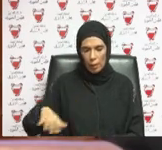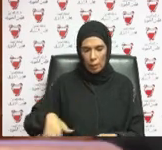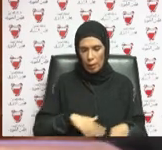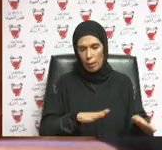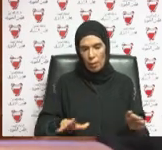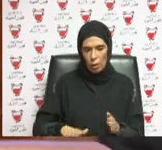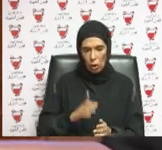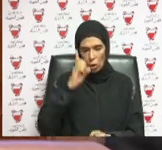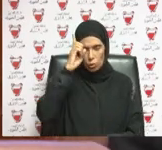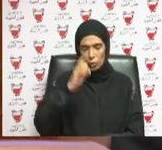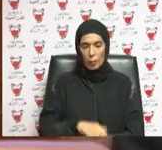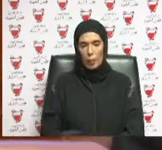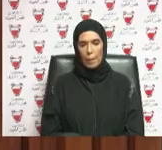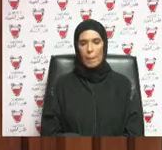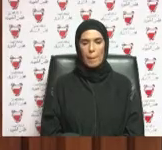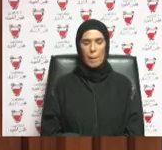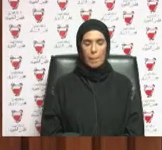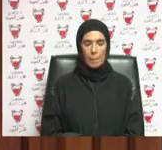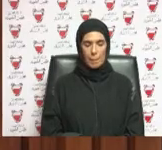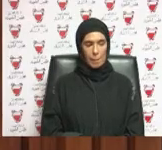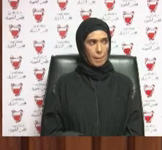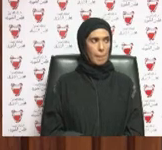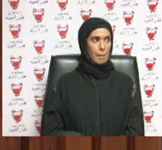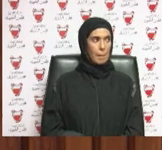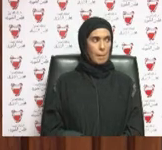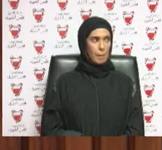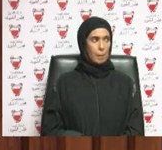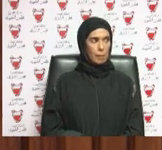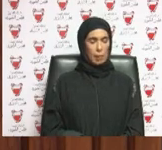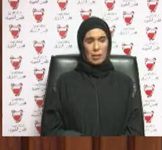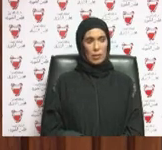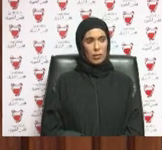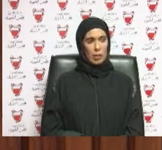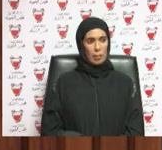راجعون، وشكراً. شكراً. الأخ سبيش الفضالة تفضلي.